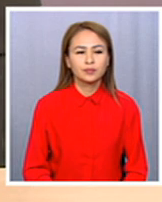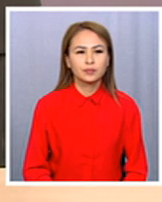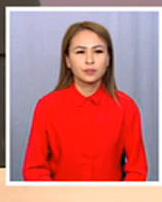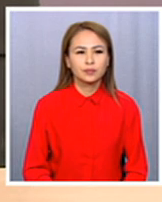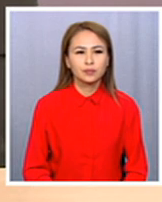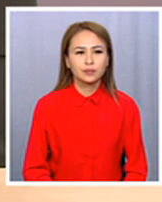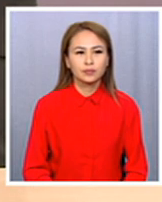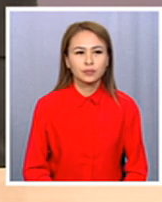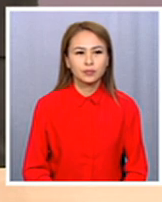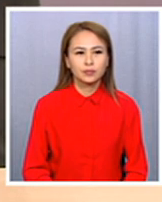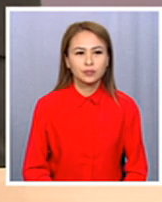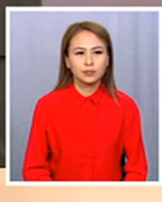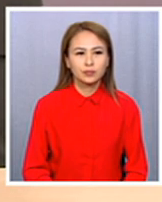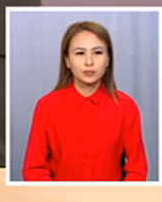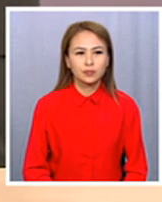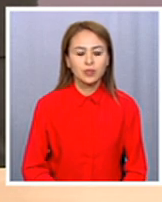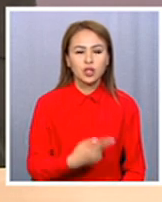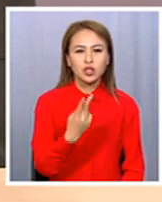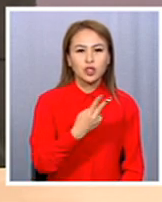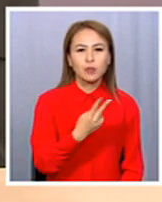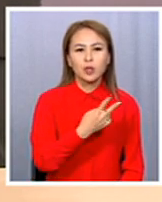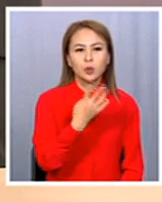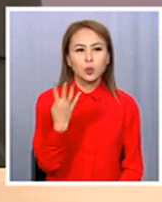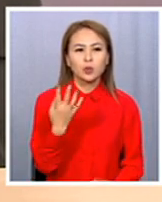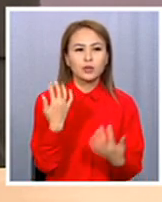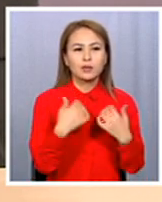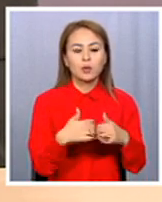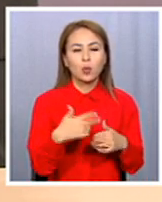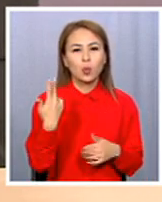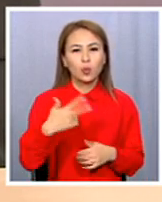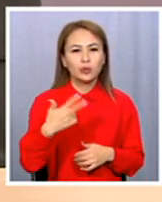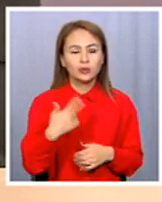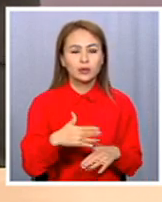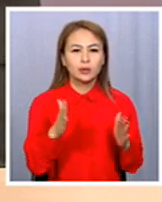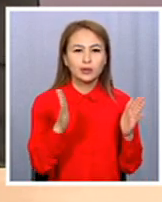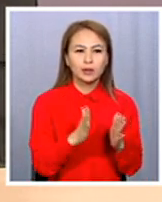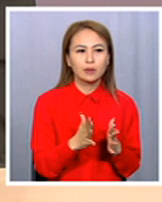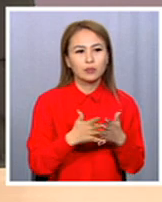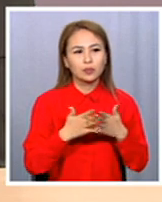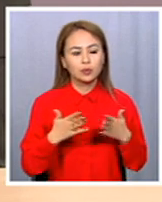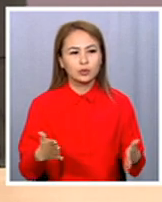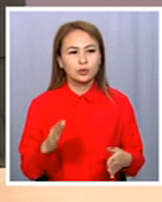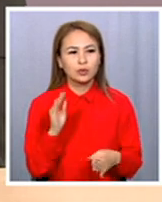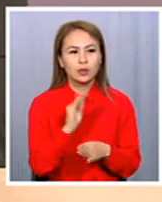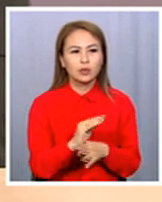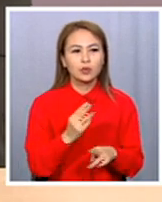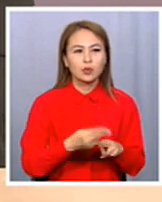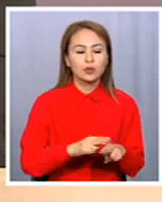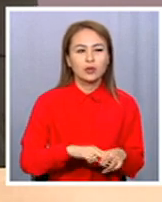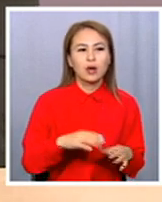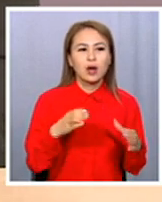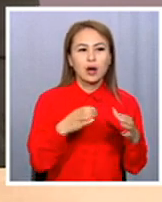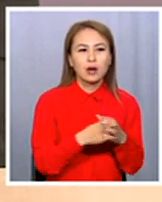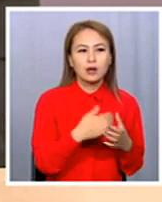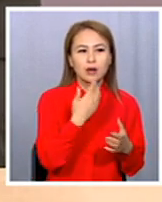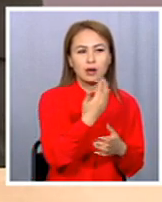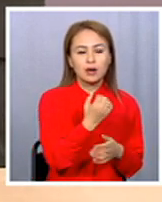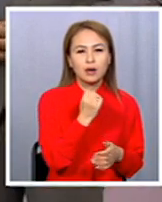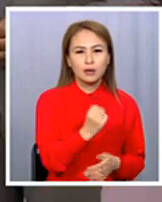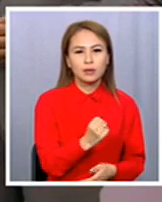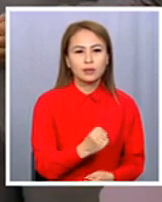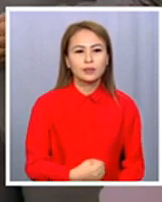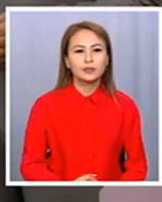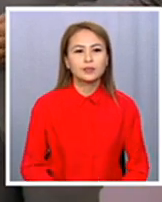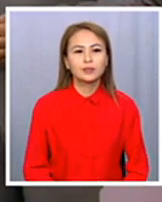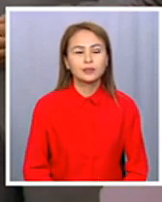Дұрыс айтасыңдар, 24 саны 30 санынан кем, сондықтан А жиынының элементі болып табылады.